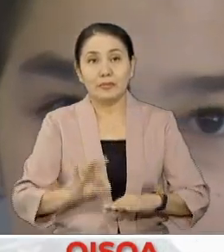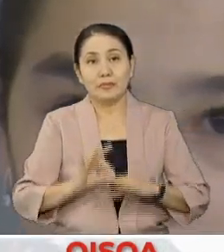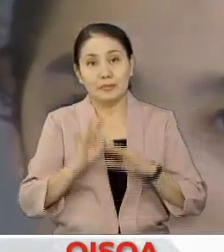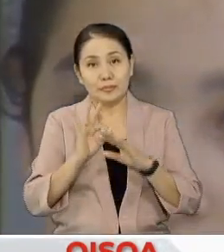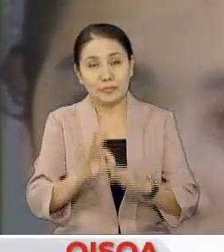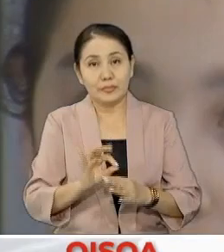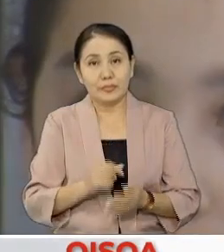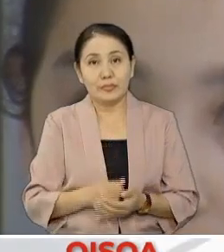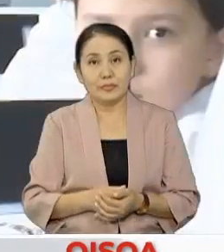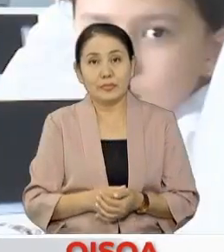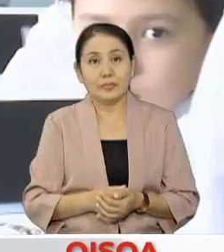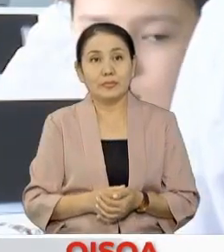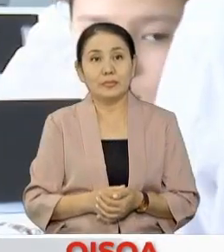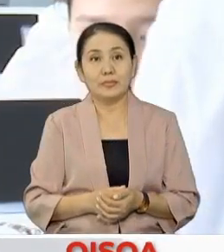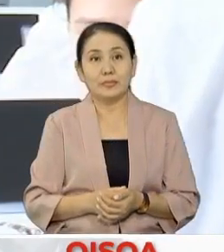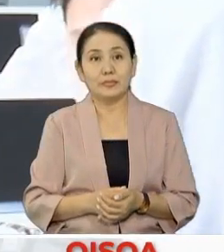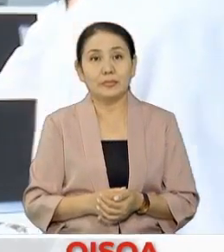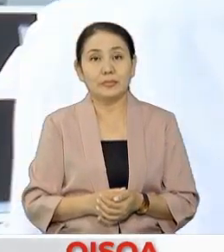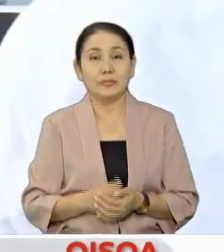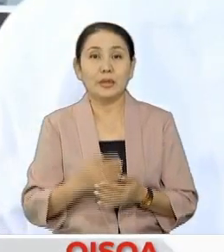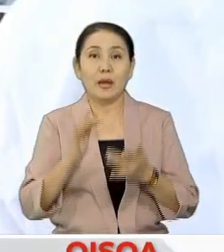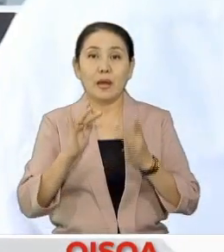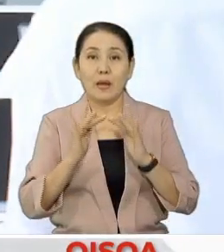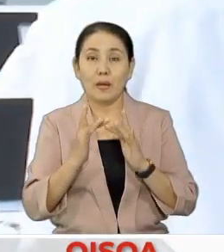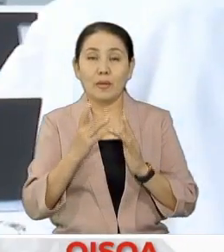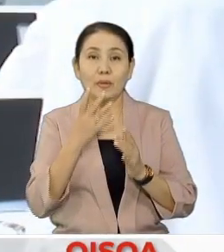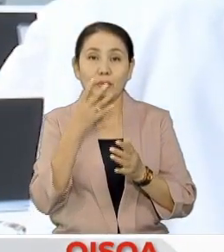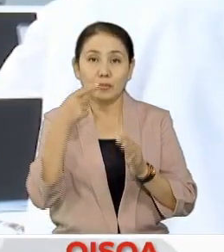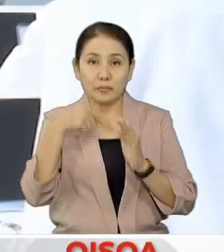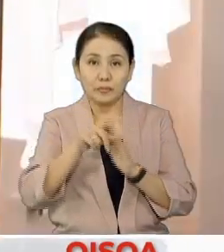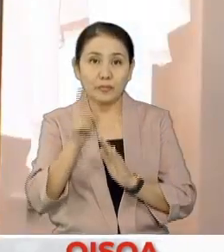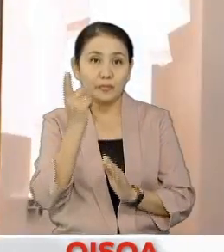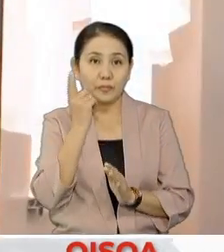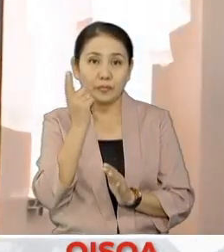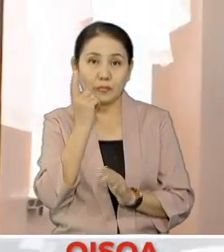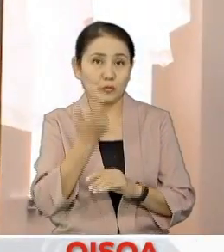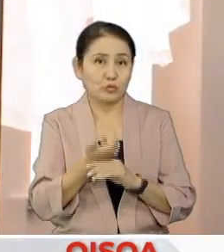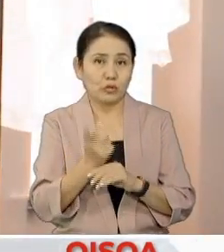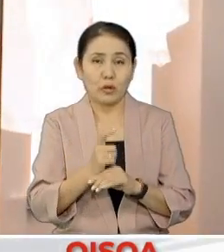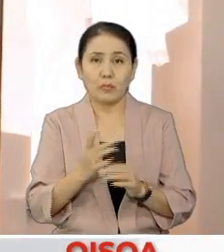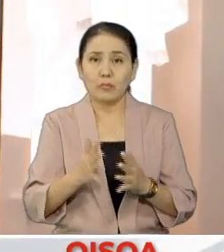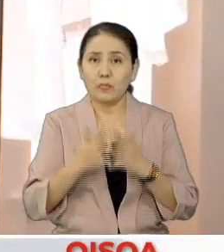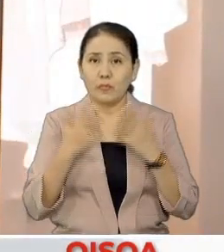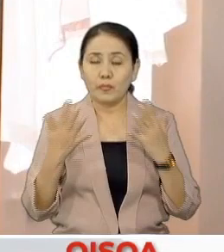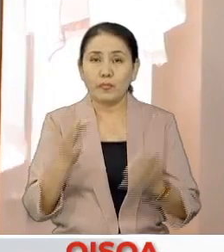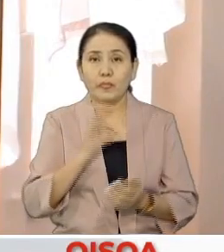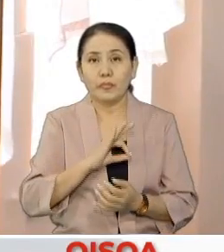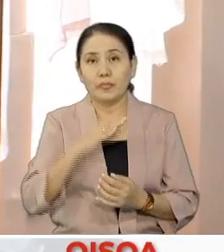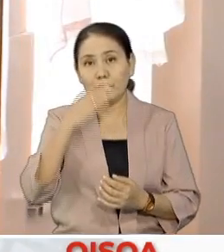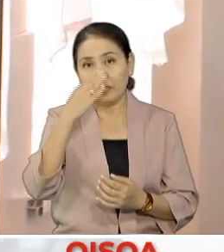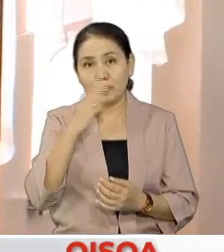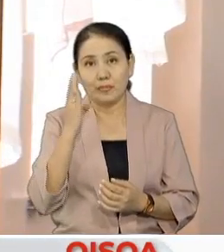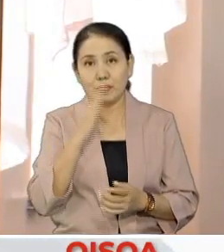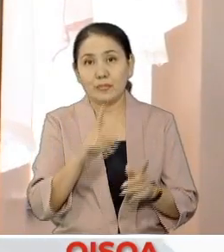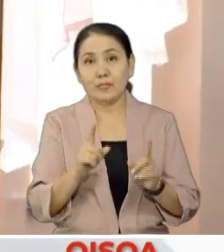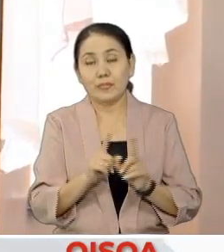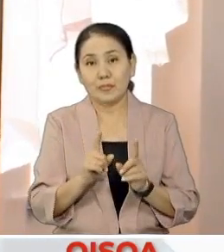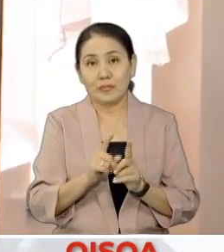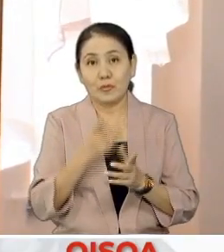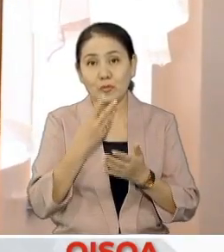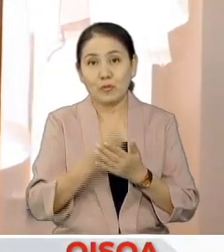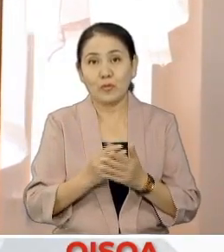olib borilyapti. Umuman mobil telefondan foydalanish juda ham keng tarqalgan. Hatto ota-onalarimiz